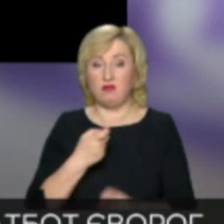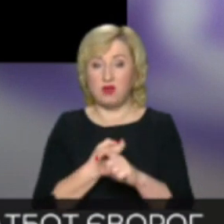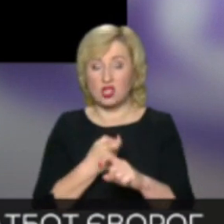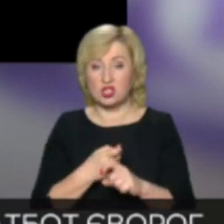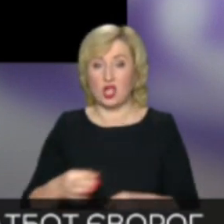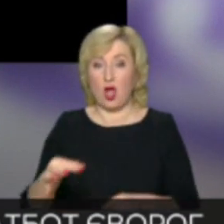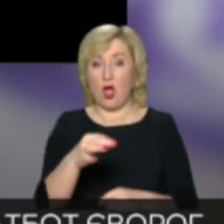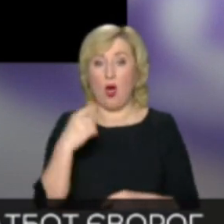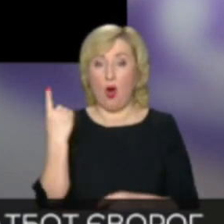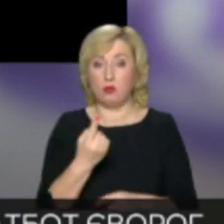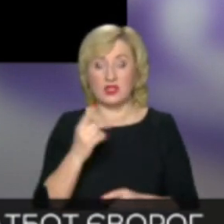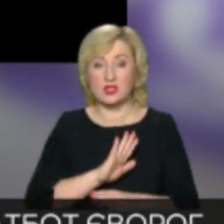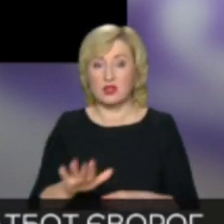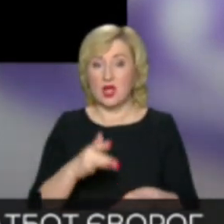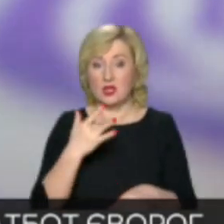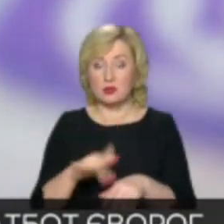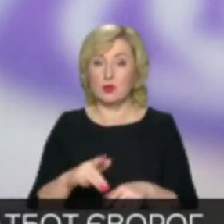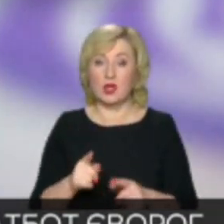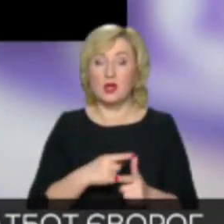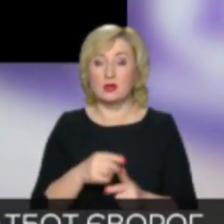разбомбили? Или их на десерт расхуярят?